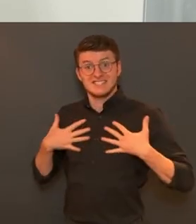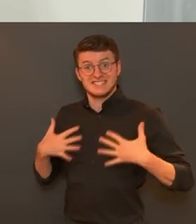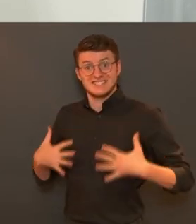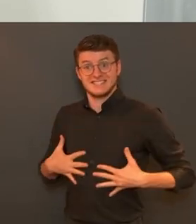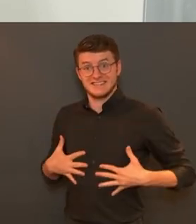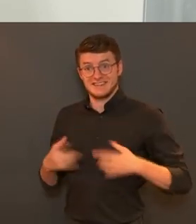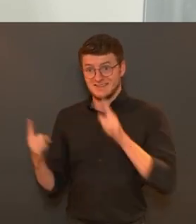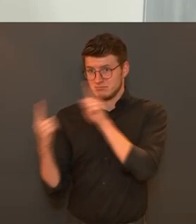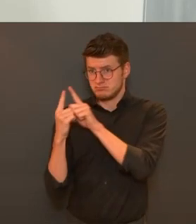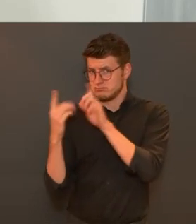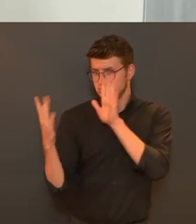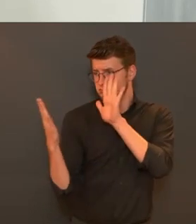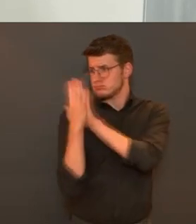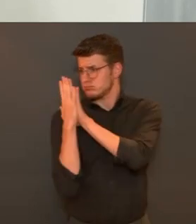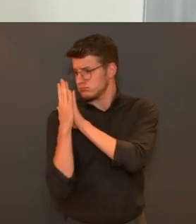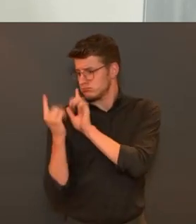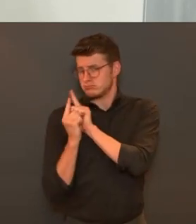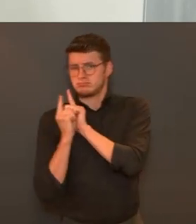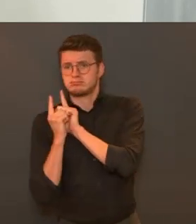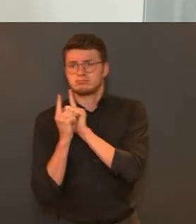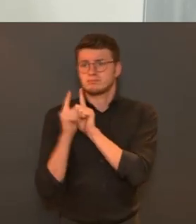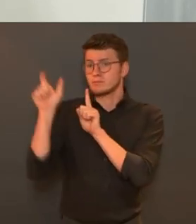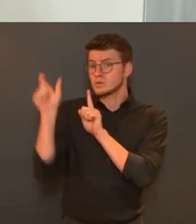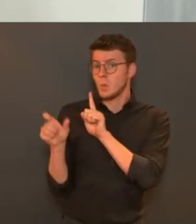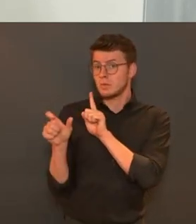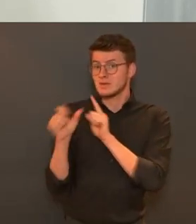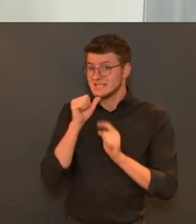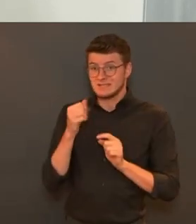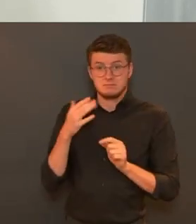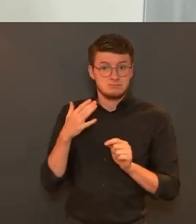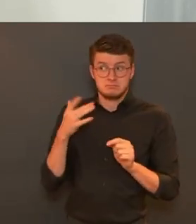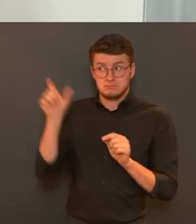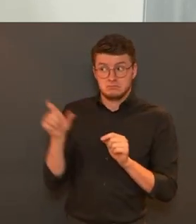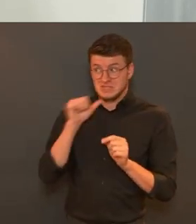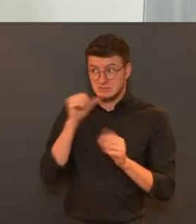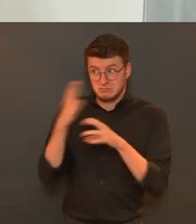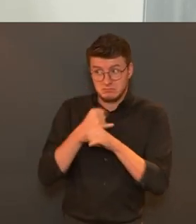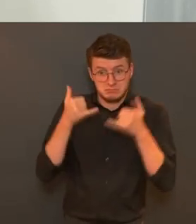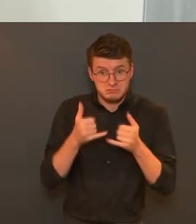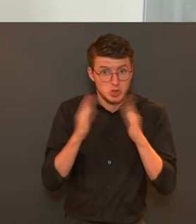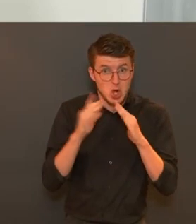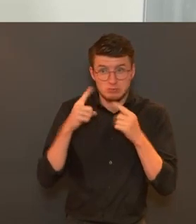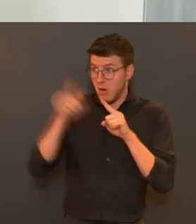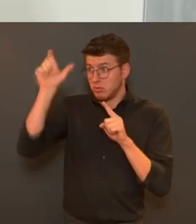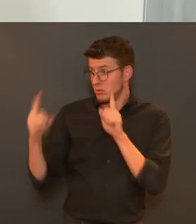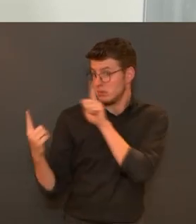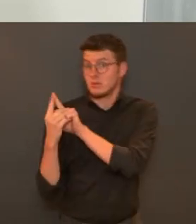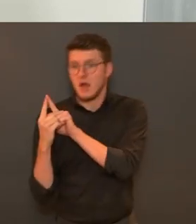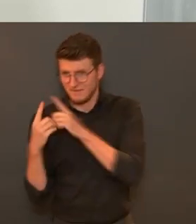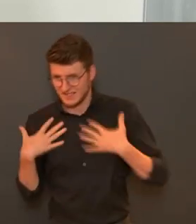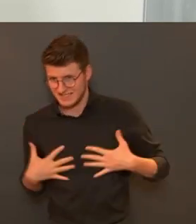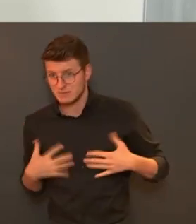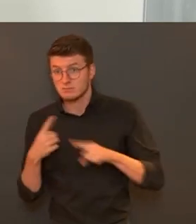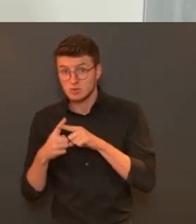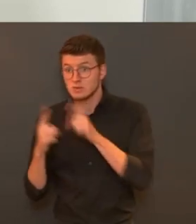sont des contacts physiques proche avec une personne qui ne vit pas sur le même toit, un contact physique